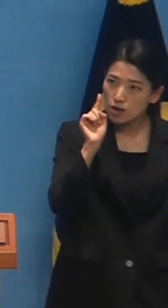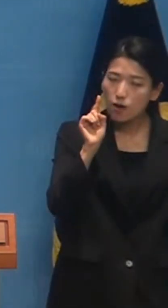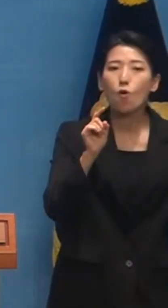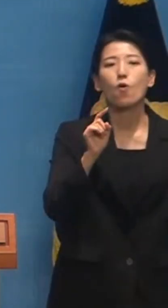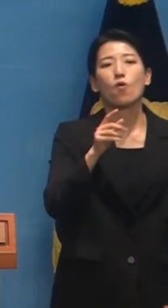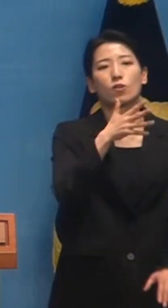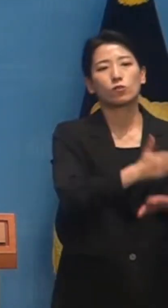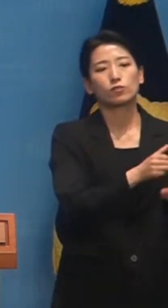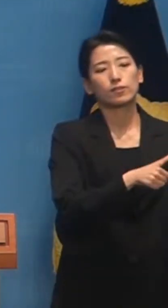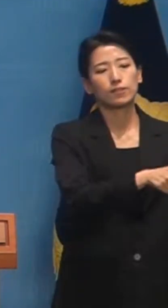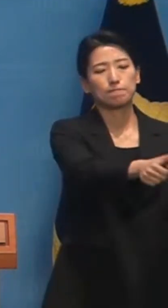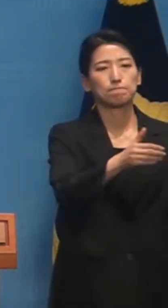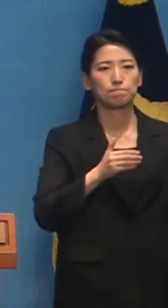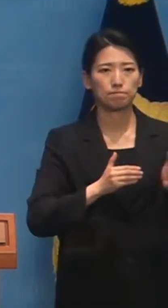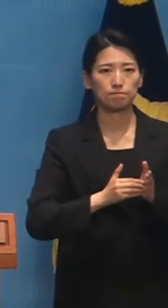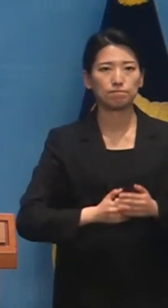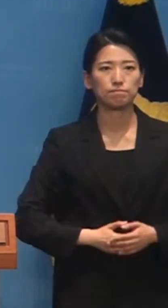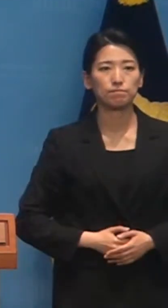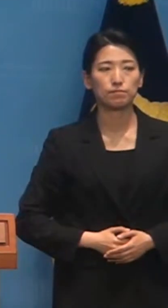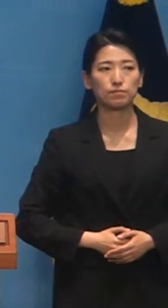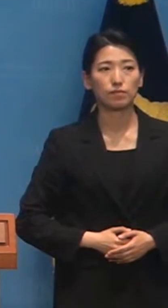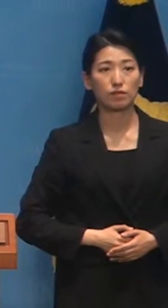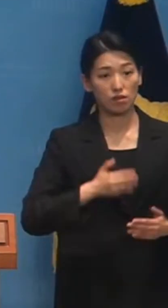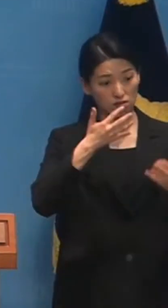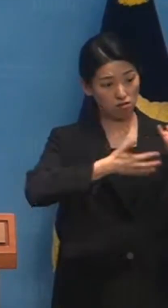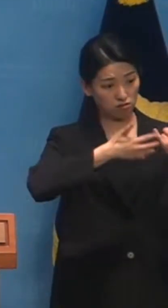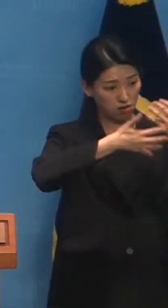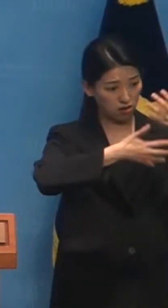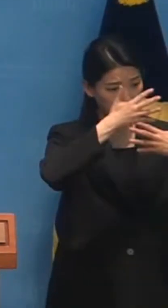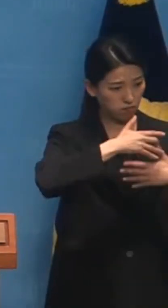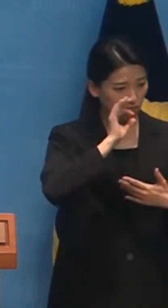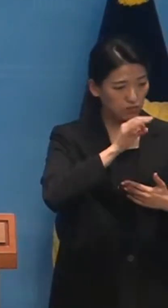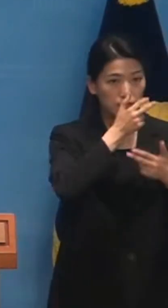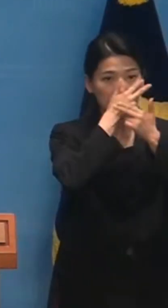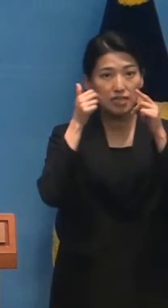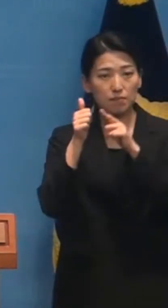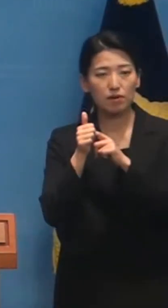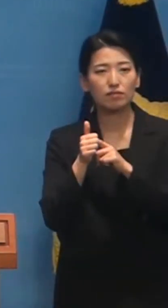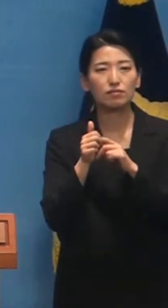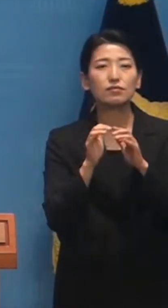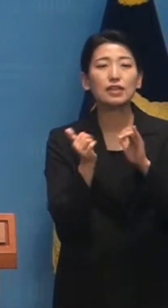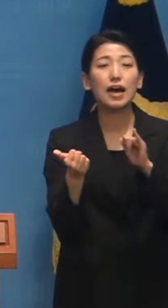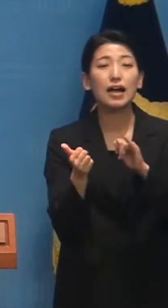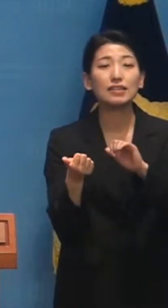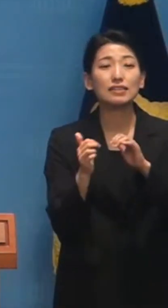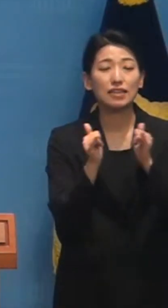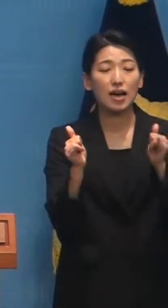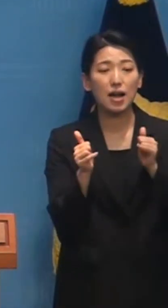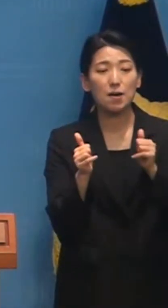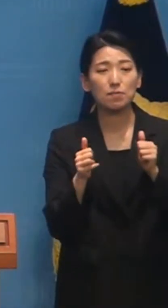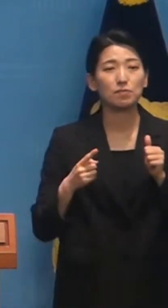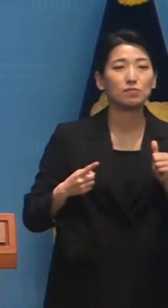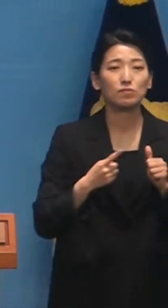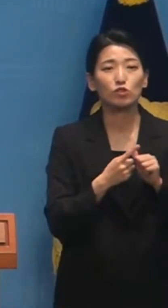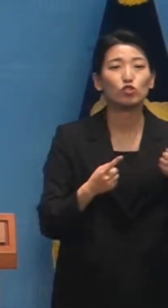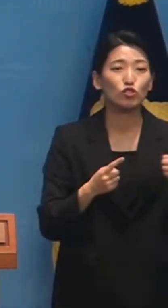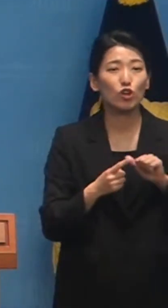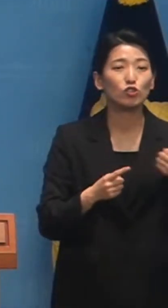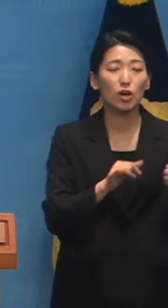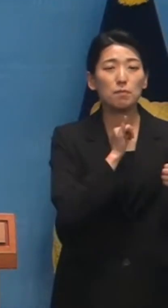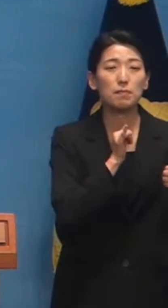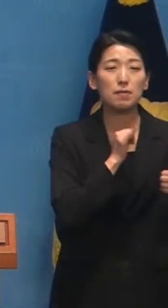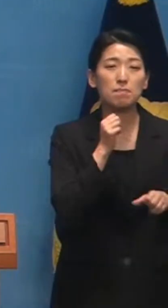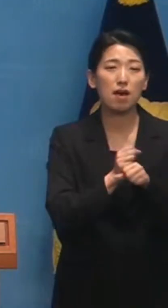이끌어냈음을 알려드립니다. 문제가 된 동영상에는 이재명 후보가 사람 죽이는 게 제주잖아요. 사람을 죽게 만드는 게